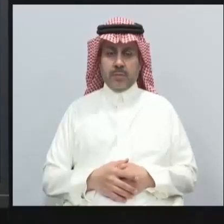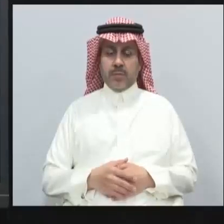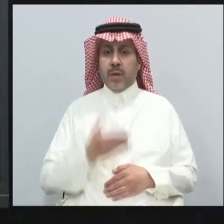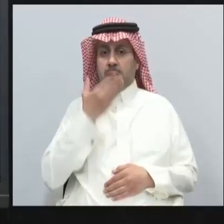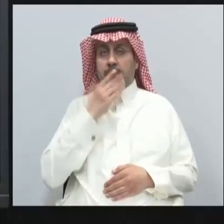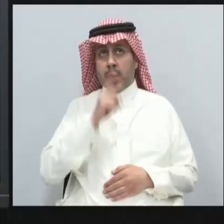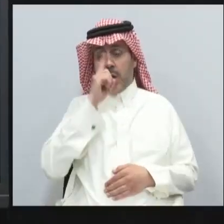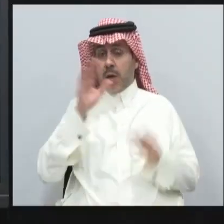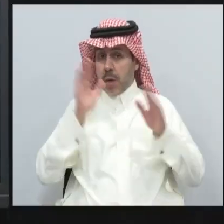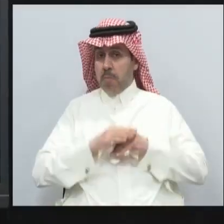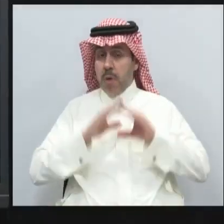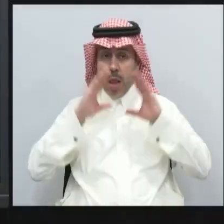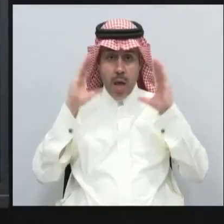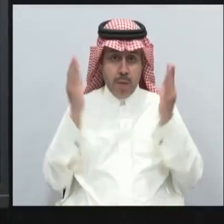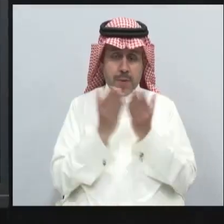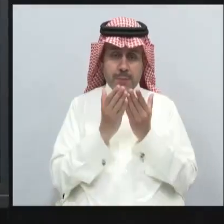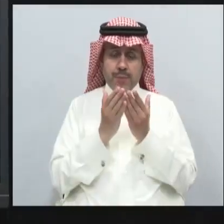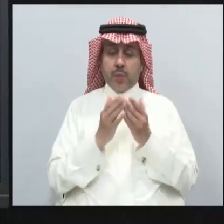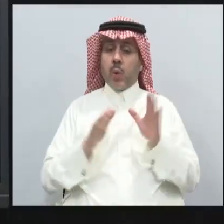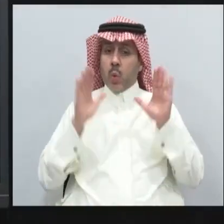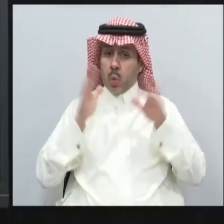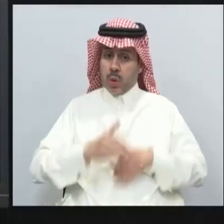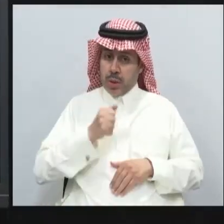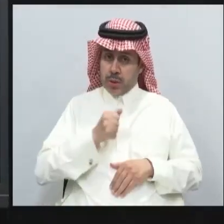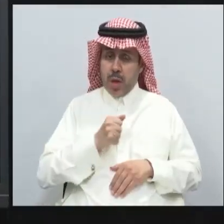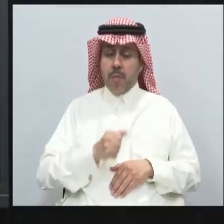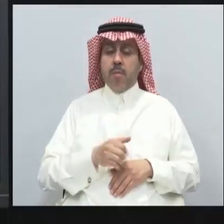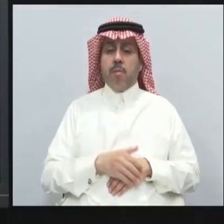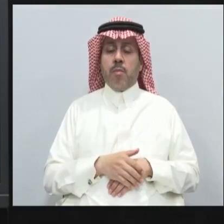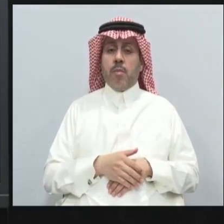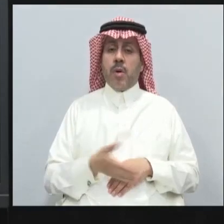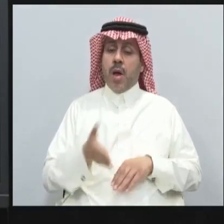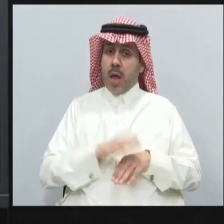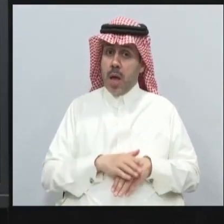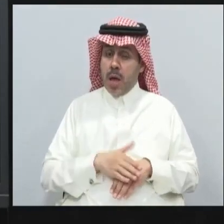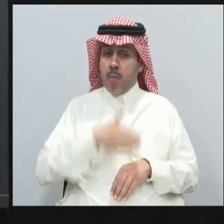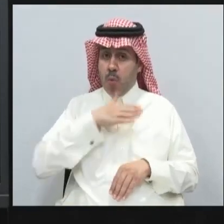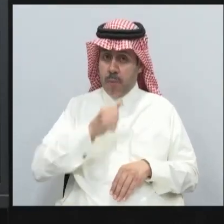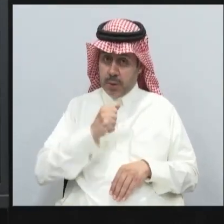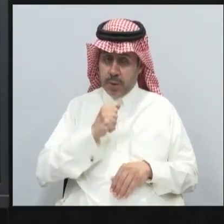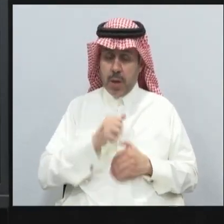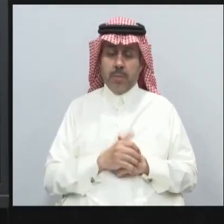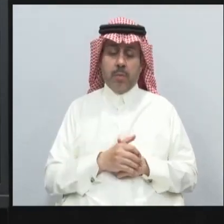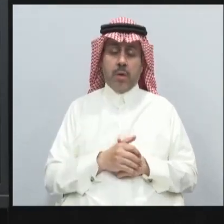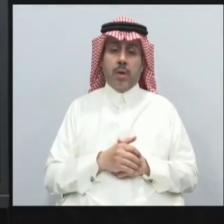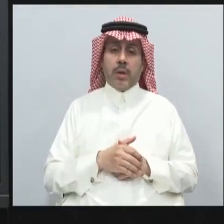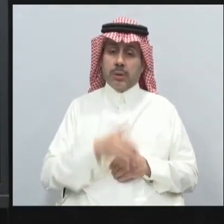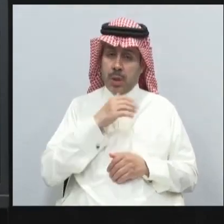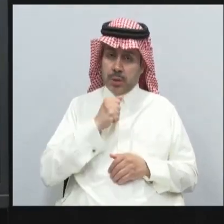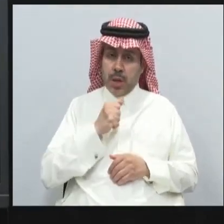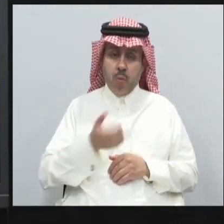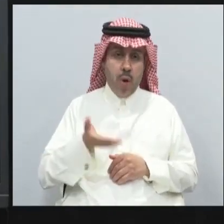الحمد لله رب العالمين وصلى الله وسلم وبارك وانعم على نبينا محمد صلى الله عليه